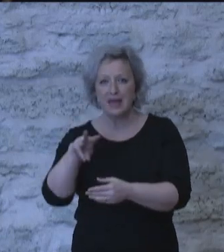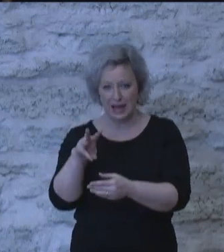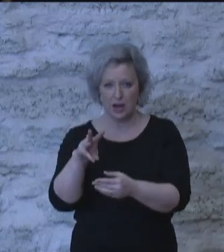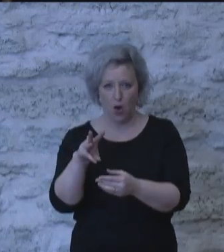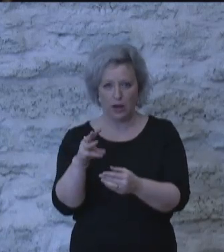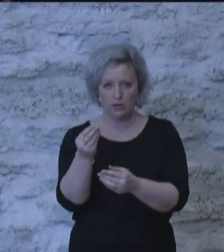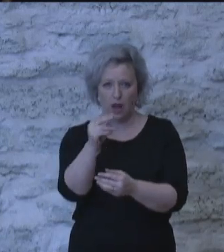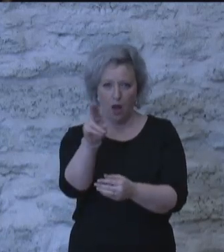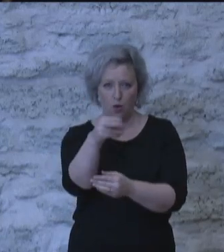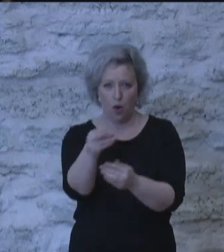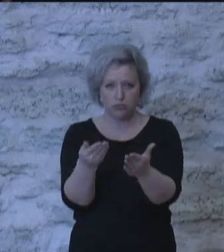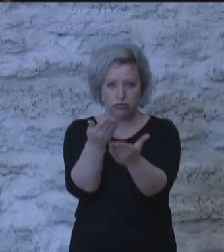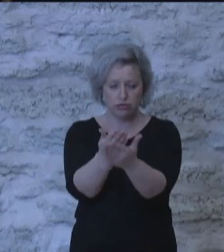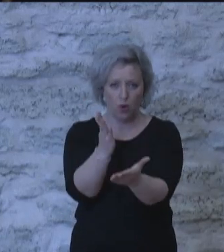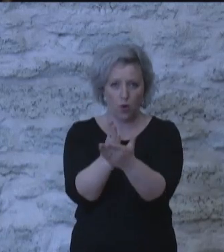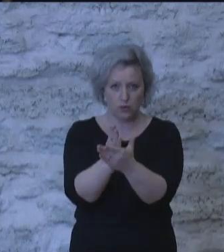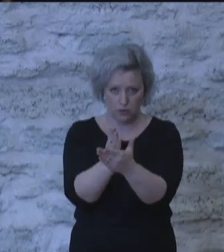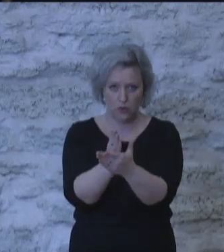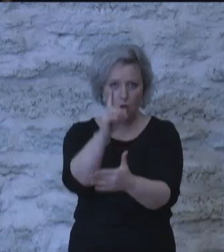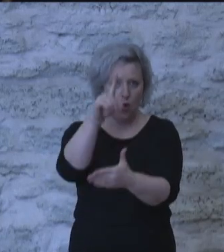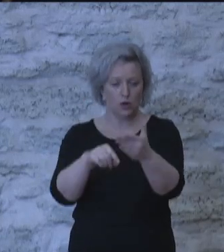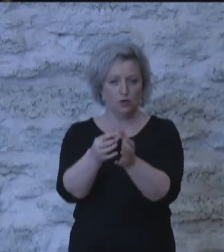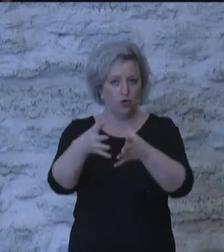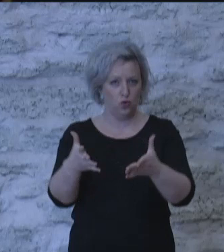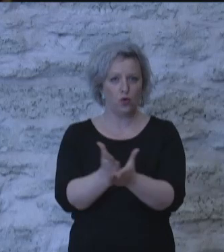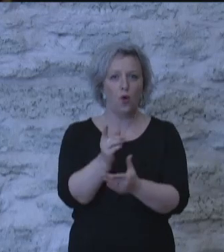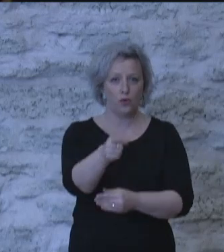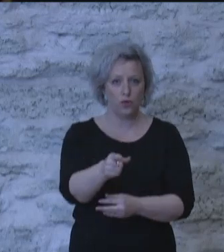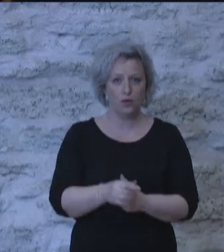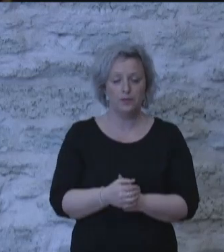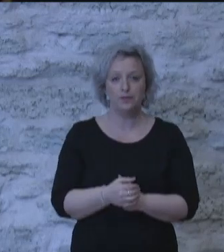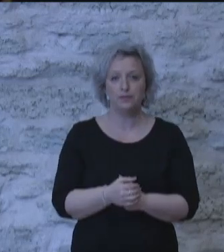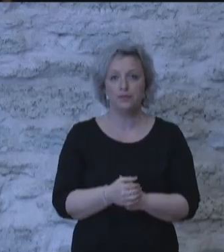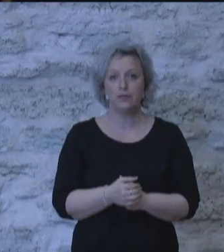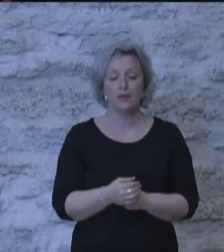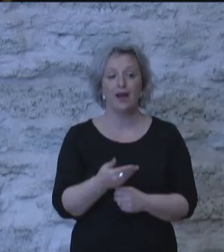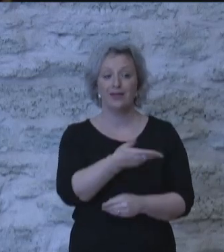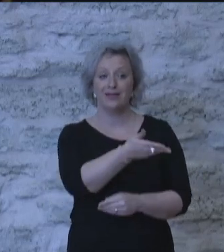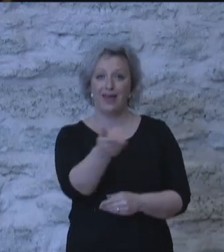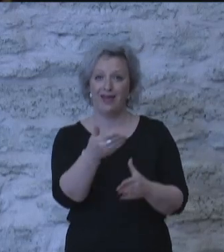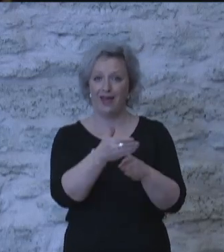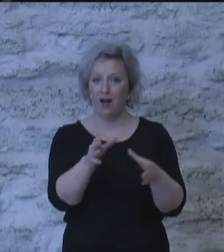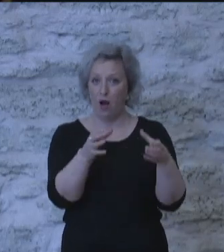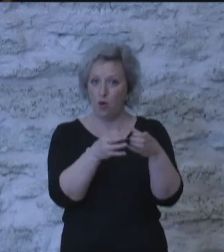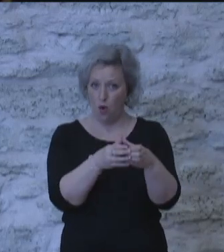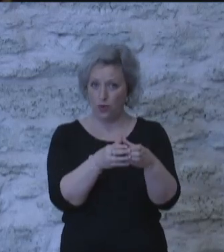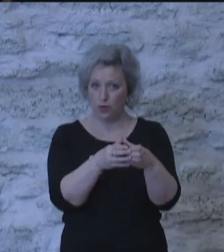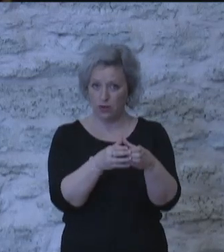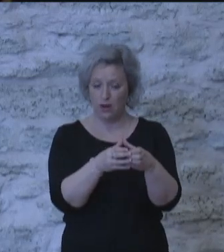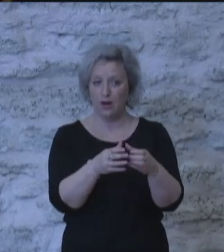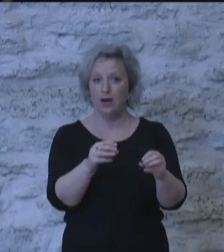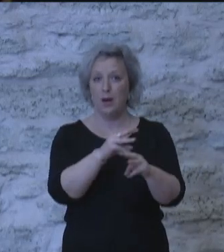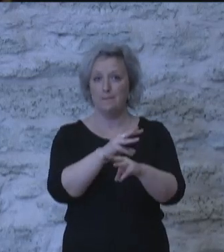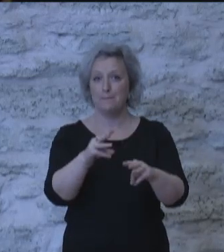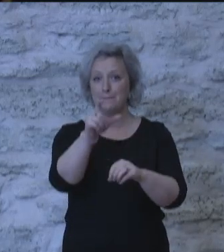ehk siis usaldus on suur. Nüüd teie erakonnana ja teie minister